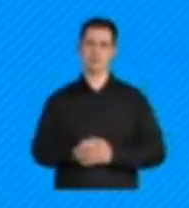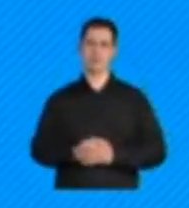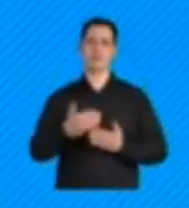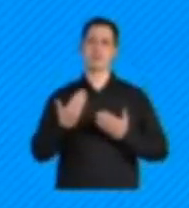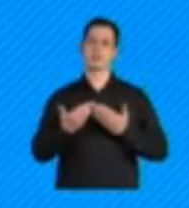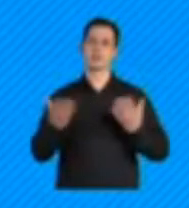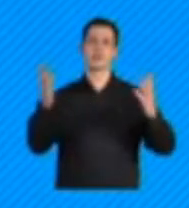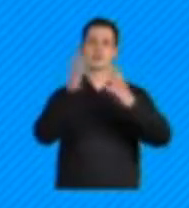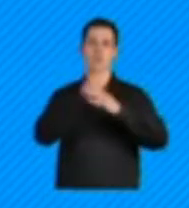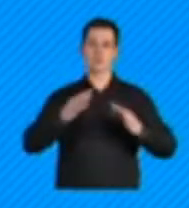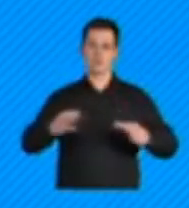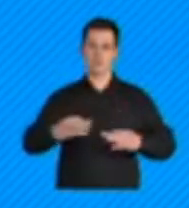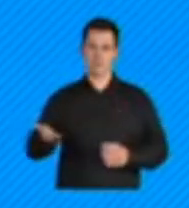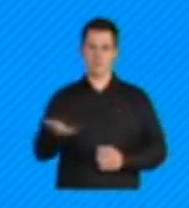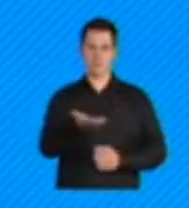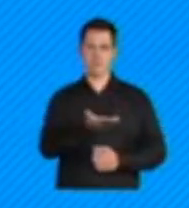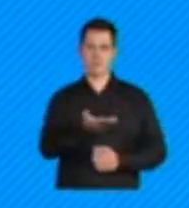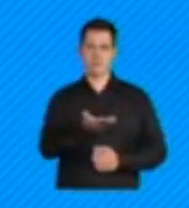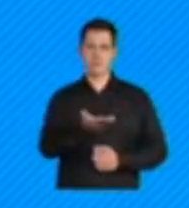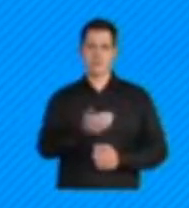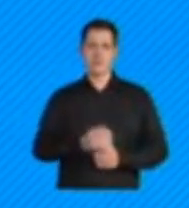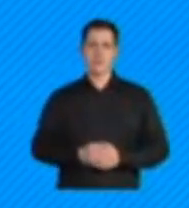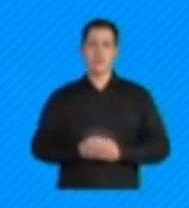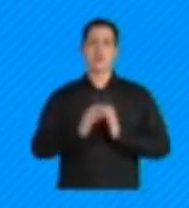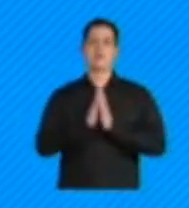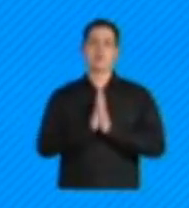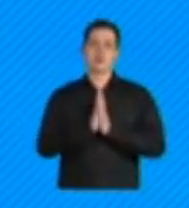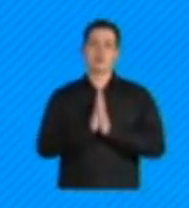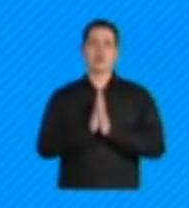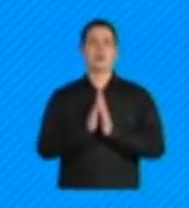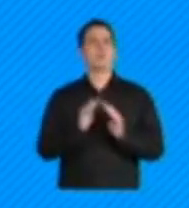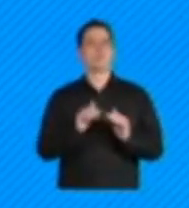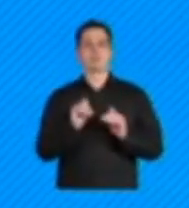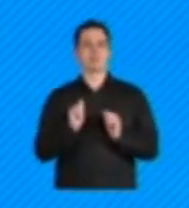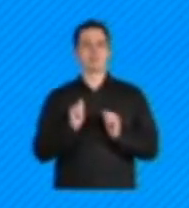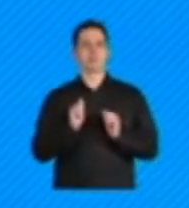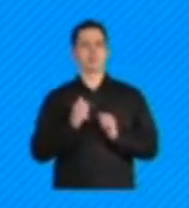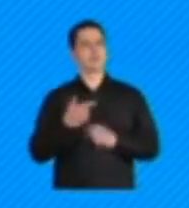Dlatego, szanowni Państwo, proszę się powstrzymać od